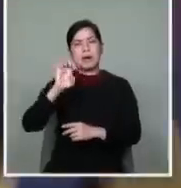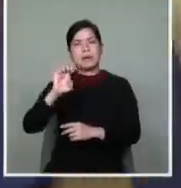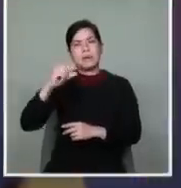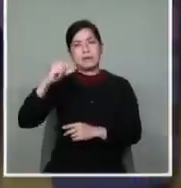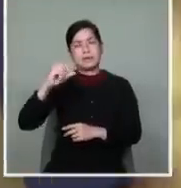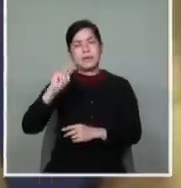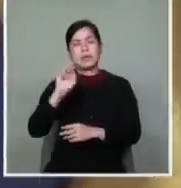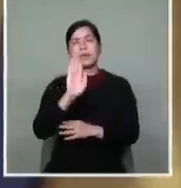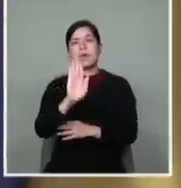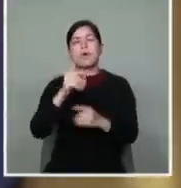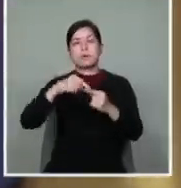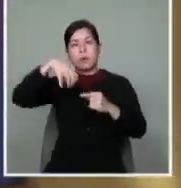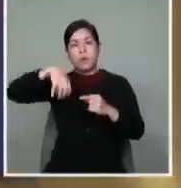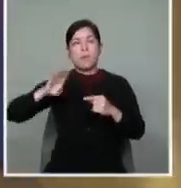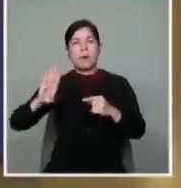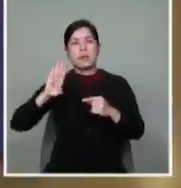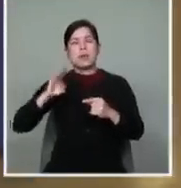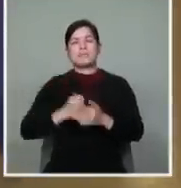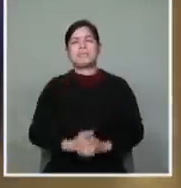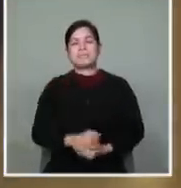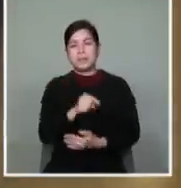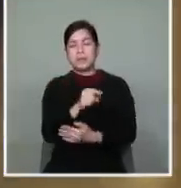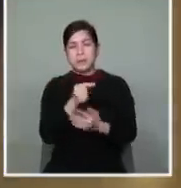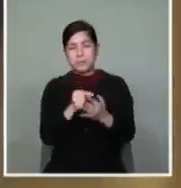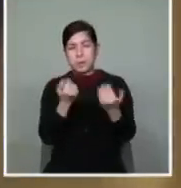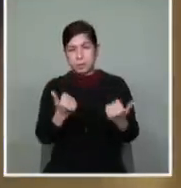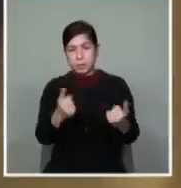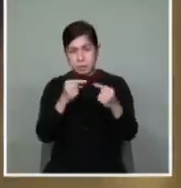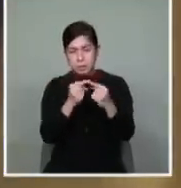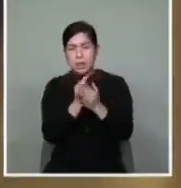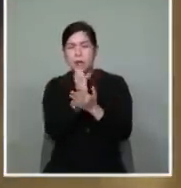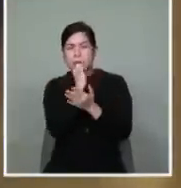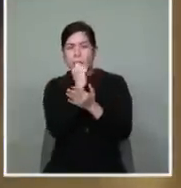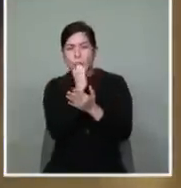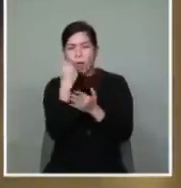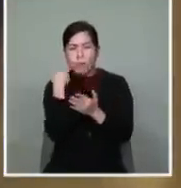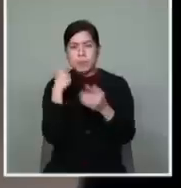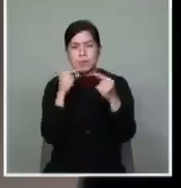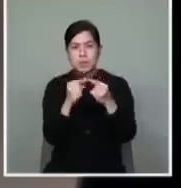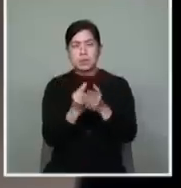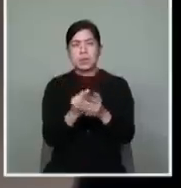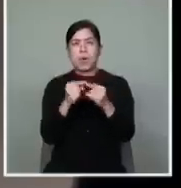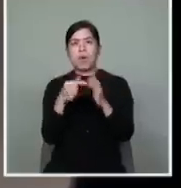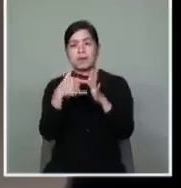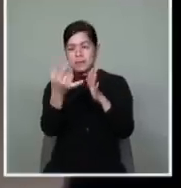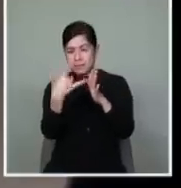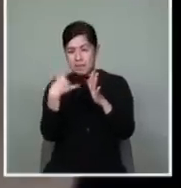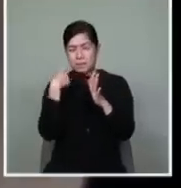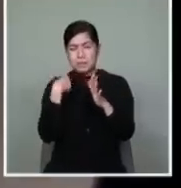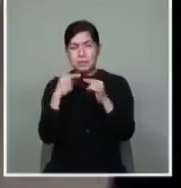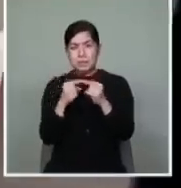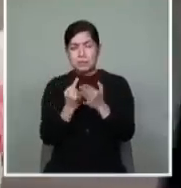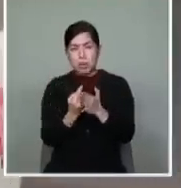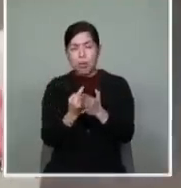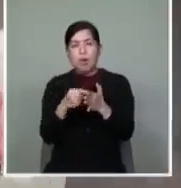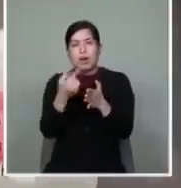REGN-COV-2 ของบริษัททรีเจเนอรอนโดยตอนนี้ยานี้อยู่ในขั้นทดลองเป็นหนึ่งในยารักษาโควิด-19หลายตัวที่สหรั